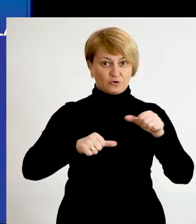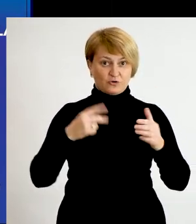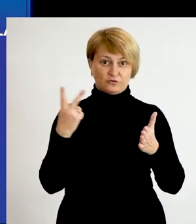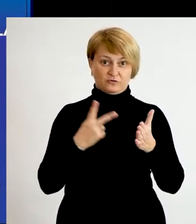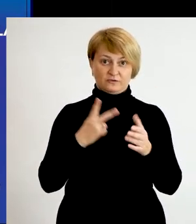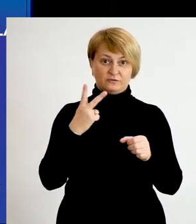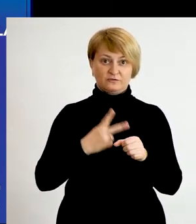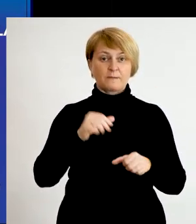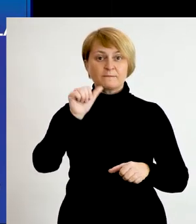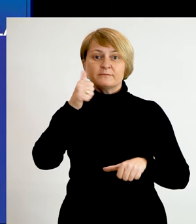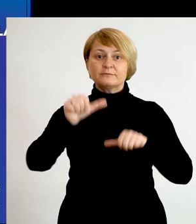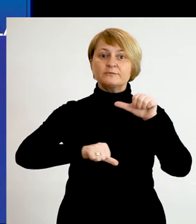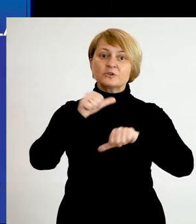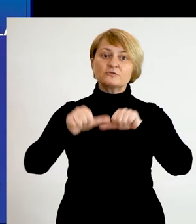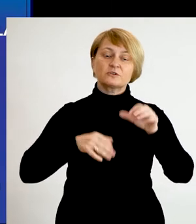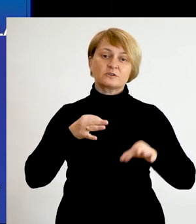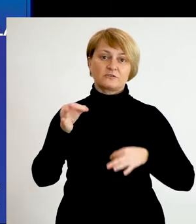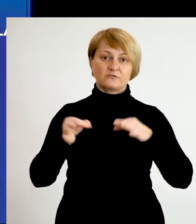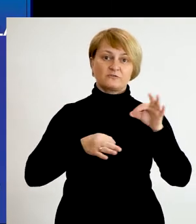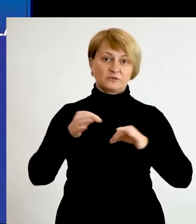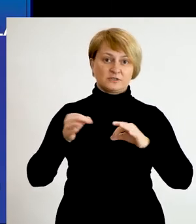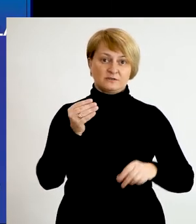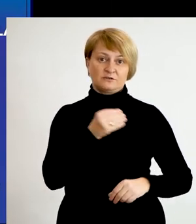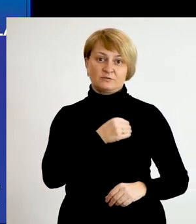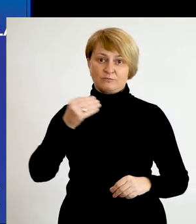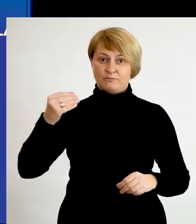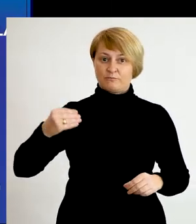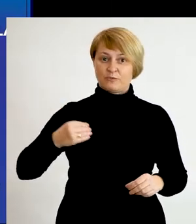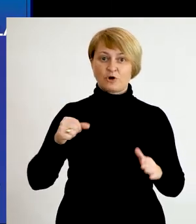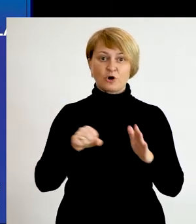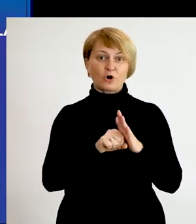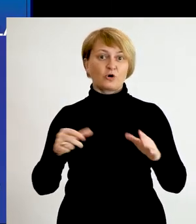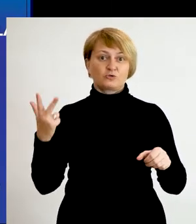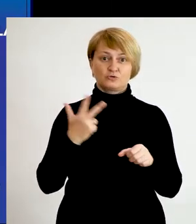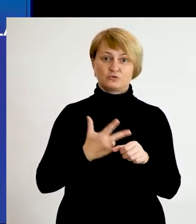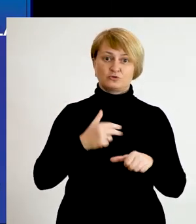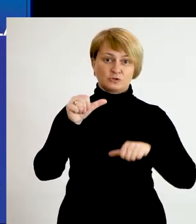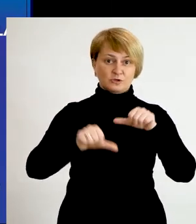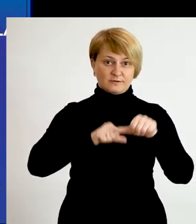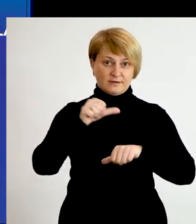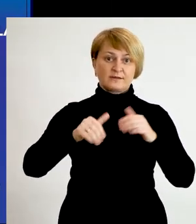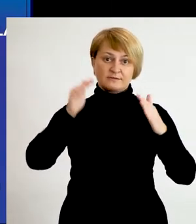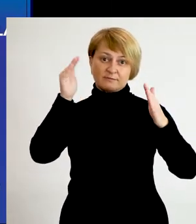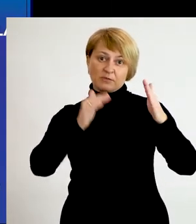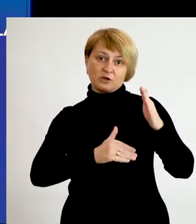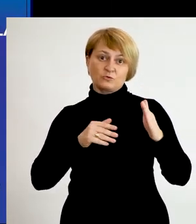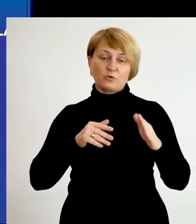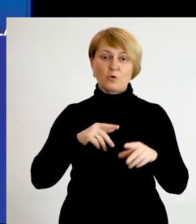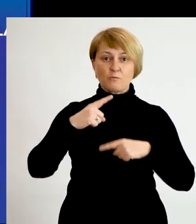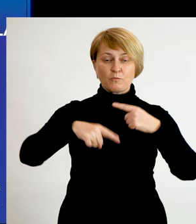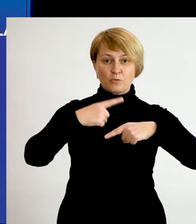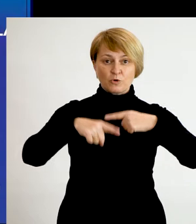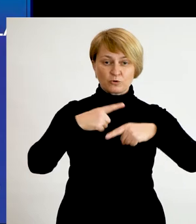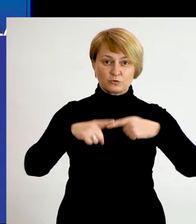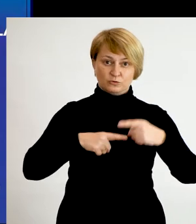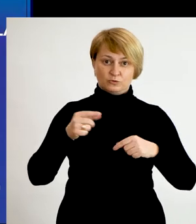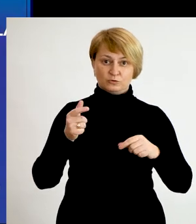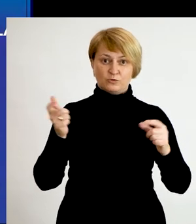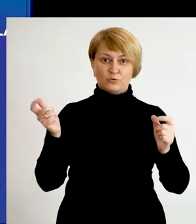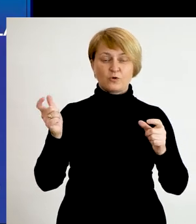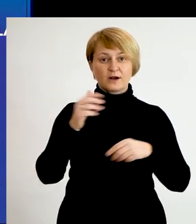rok 2020 będzie pierwszym rokiem w historii Polski od 30 lat, w którym nastąpi spadek produktu krajowego